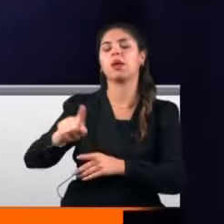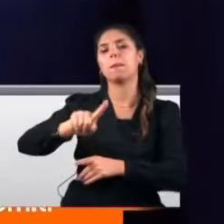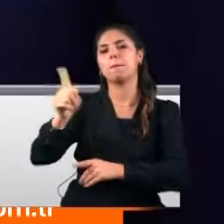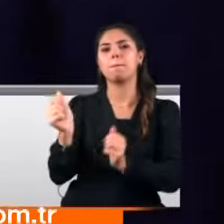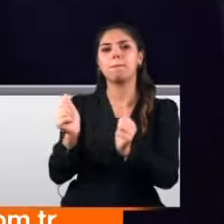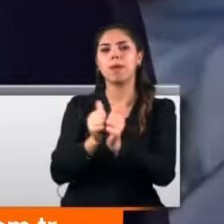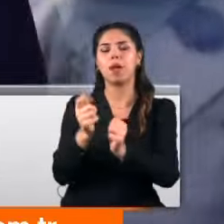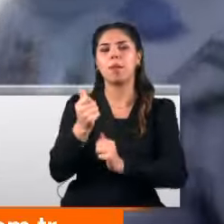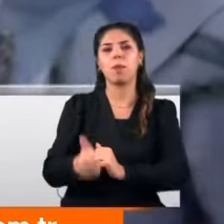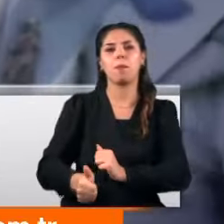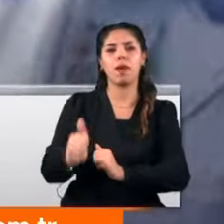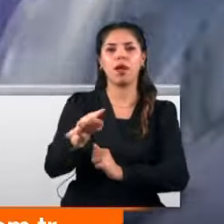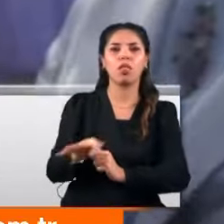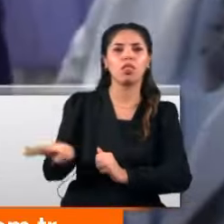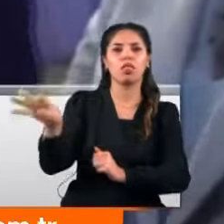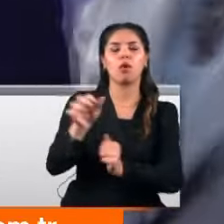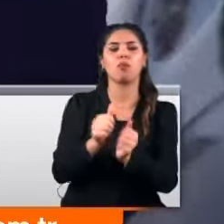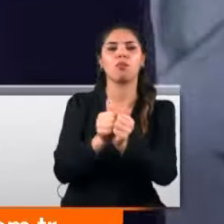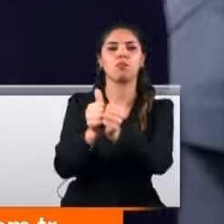etti.